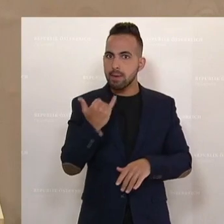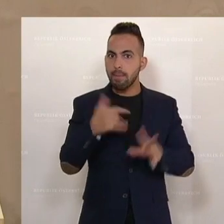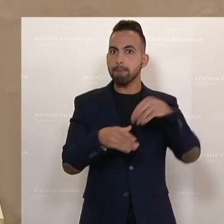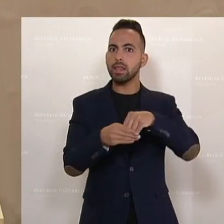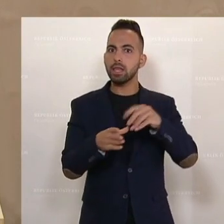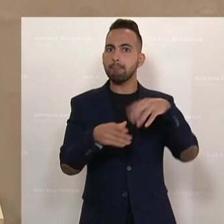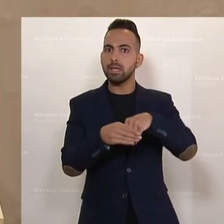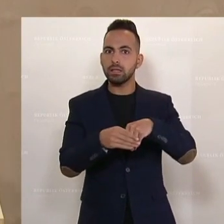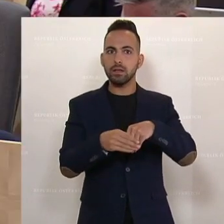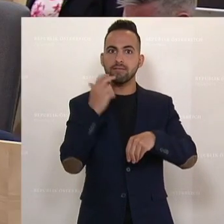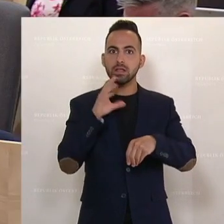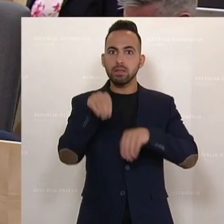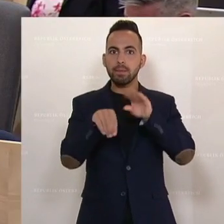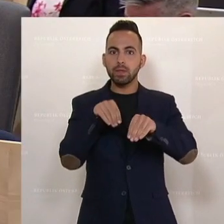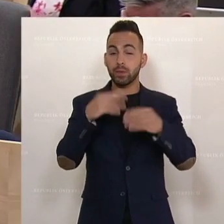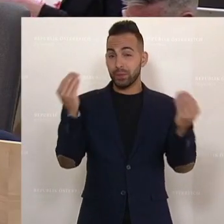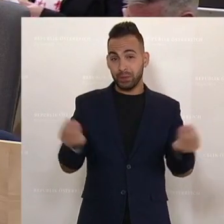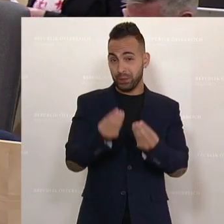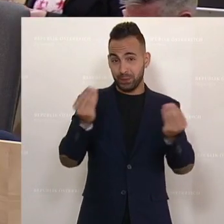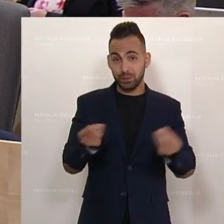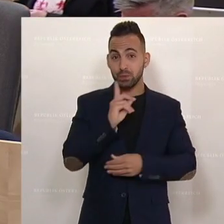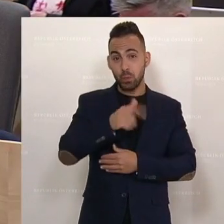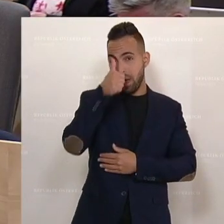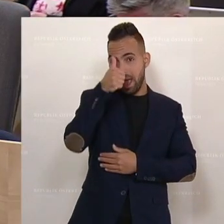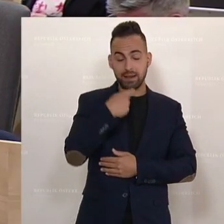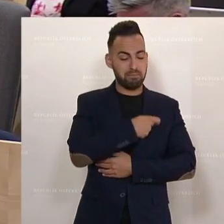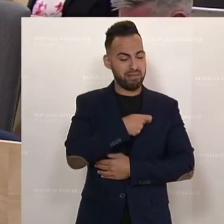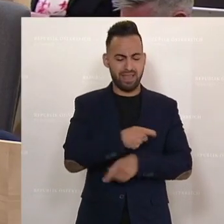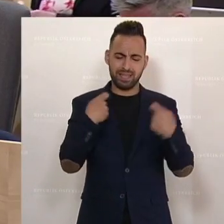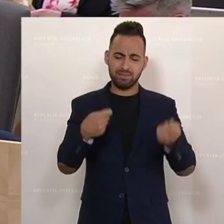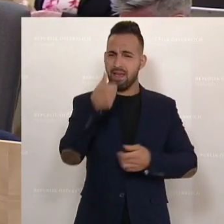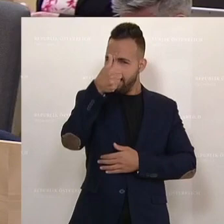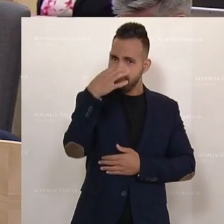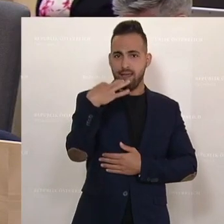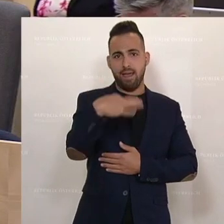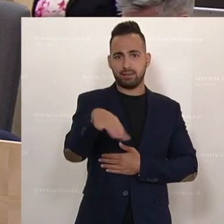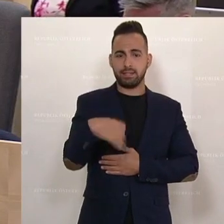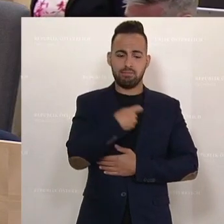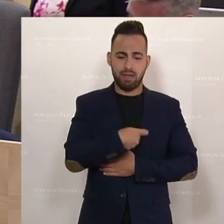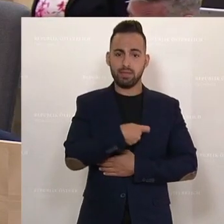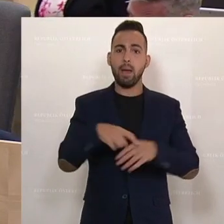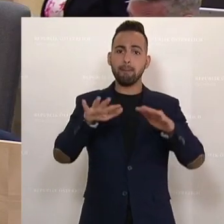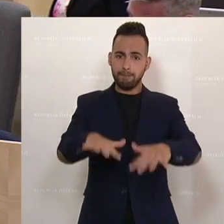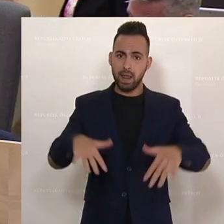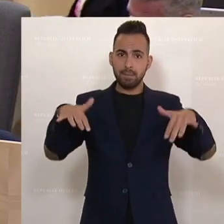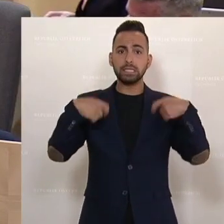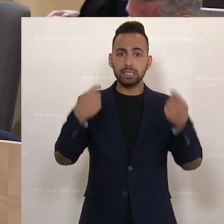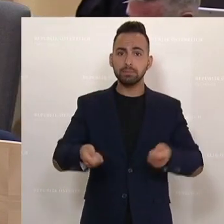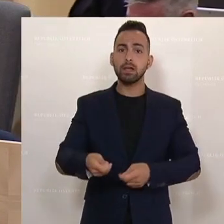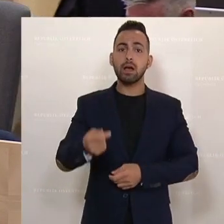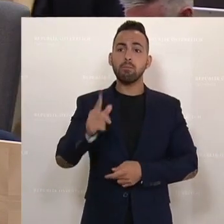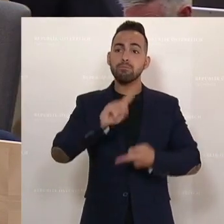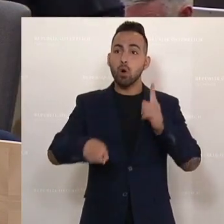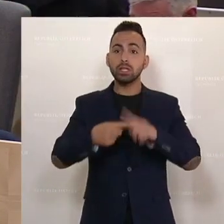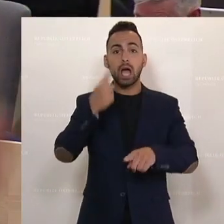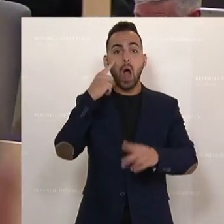erster Reihe mit dabei sind. Weil es nur noch eine einzige Partei gibt, die in diesem Haus Politik auf Augenhöhe für die Menschen macht,